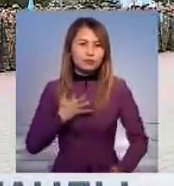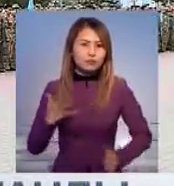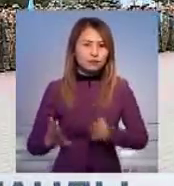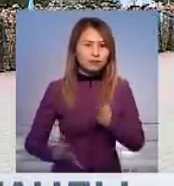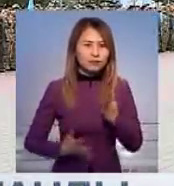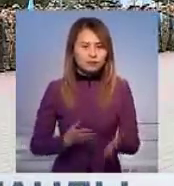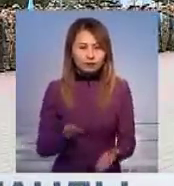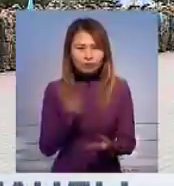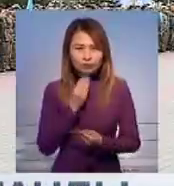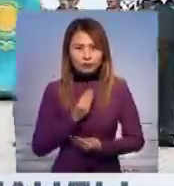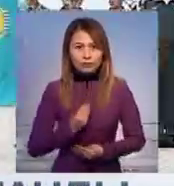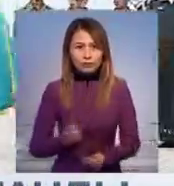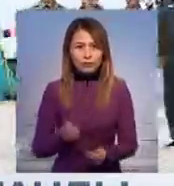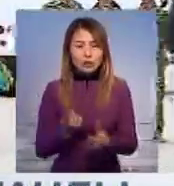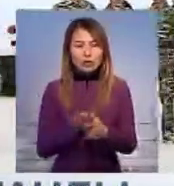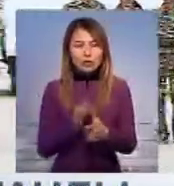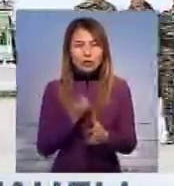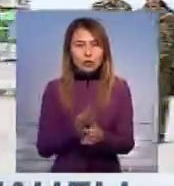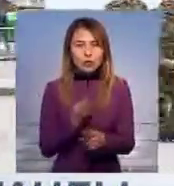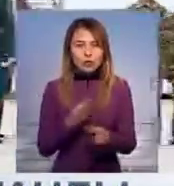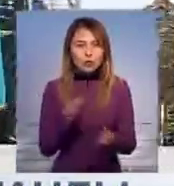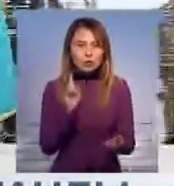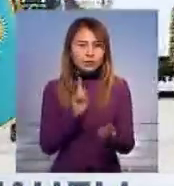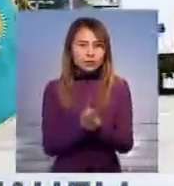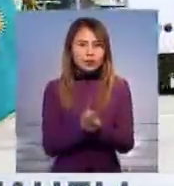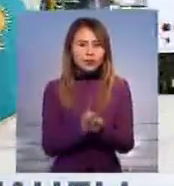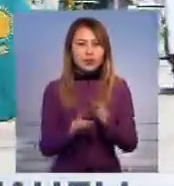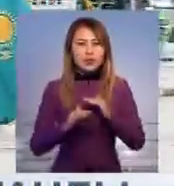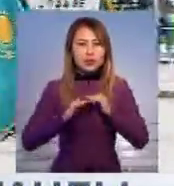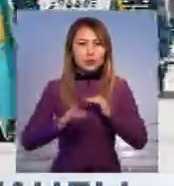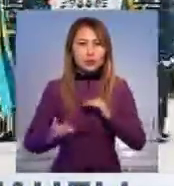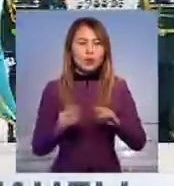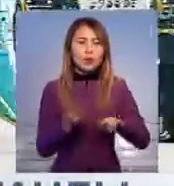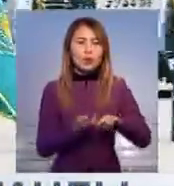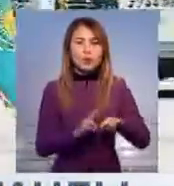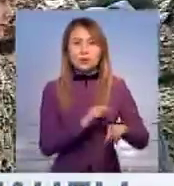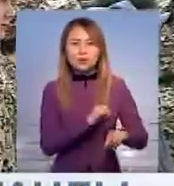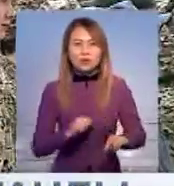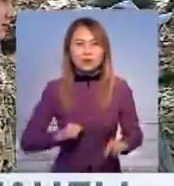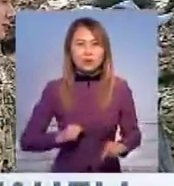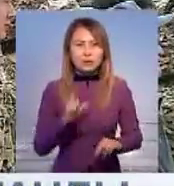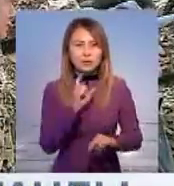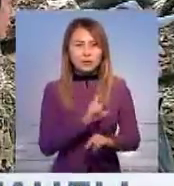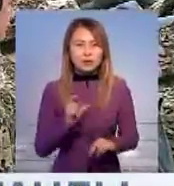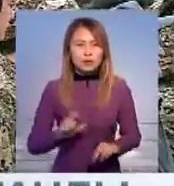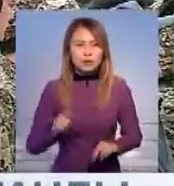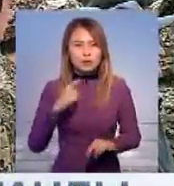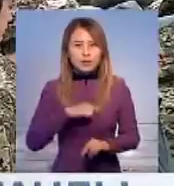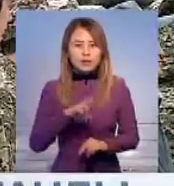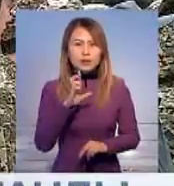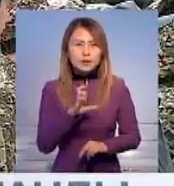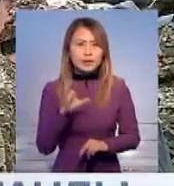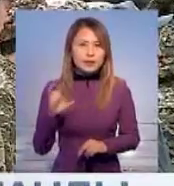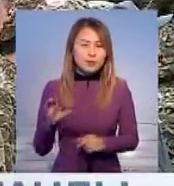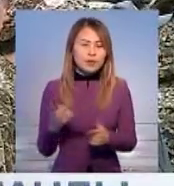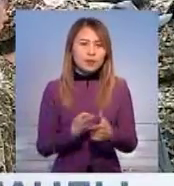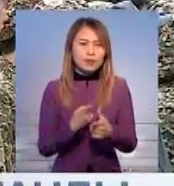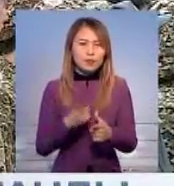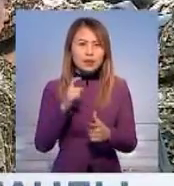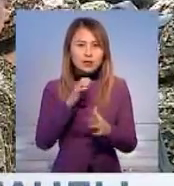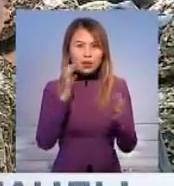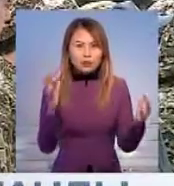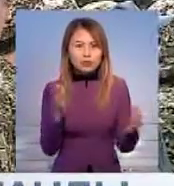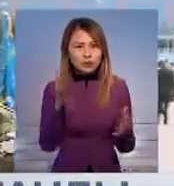жігерін жаныса керекті. Хош, отан алдындағы борышын өтеуге бел буған бозбаланың бірі Бақдәулет Сәлімбаев. Ол елді